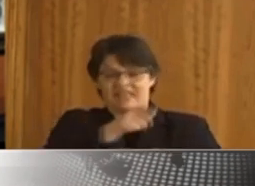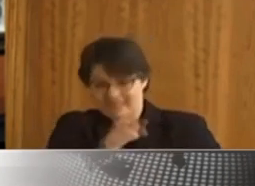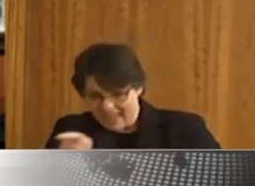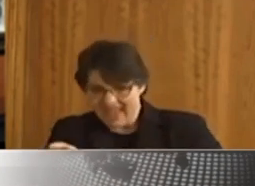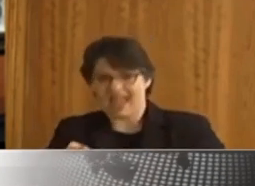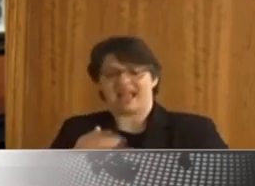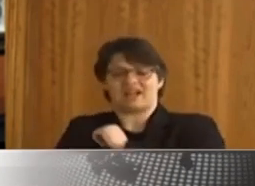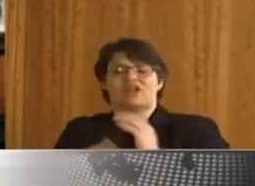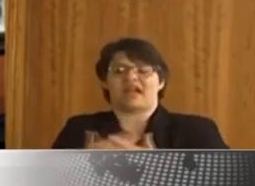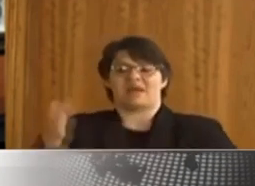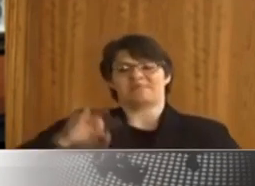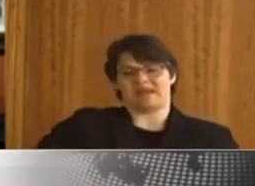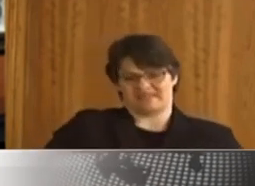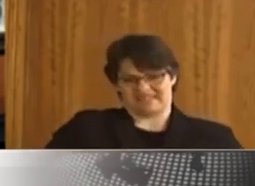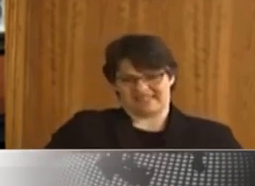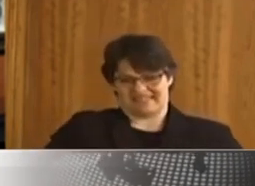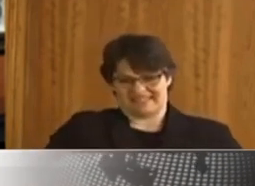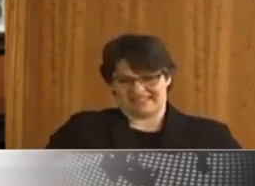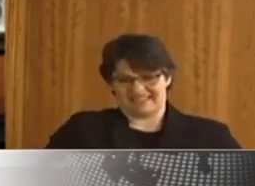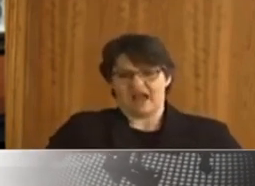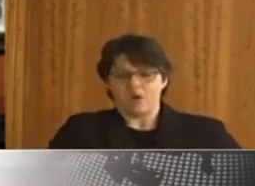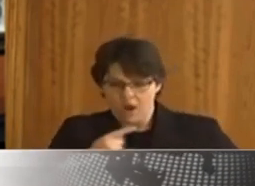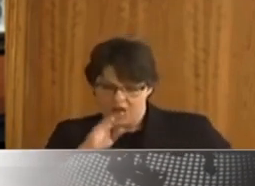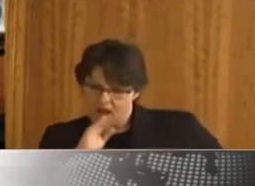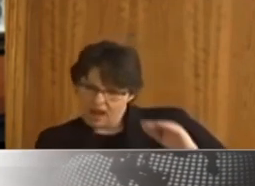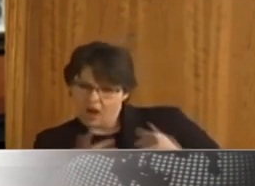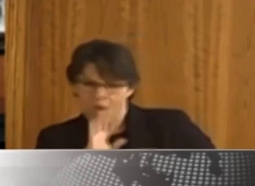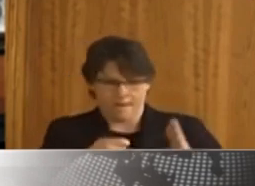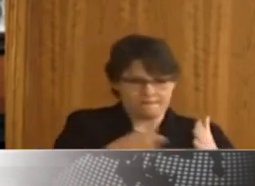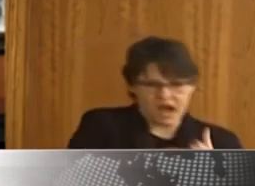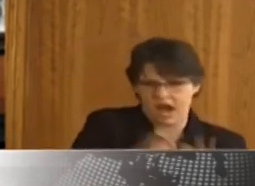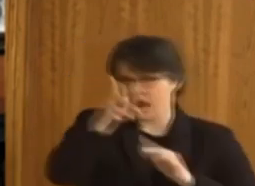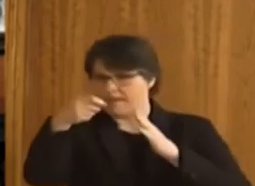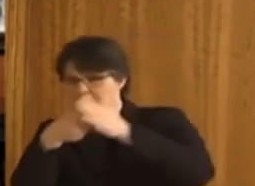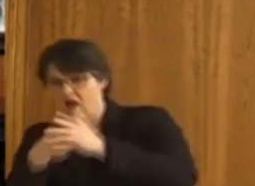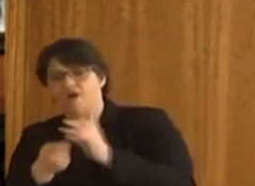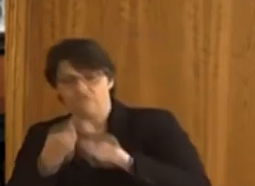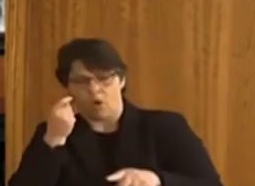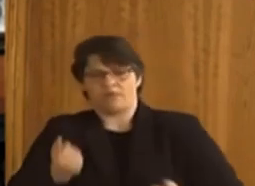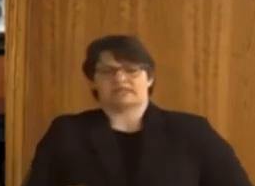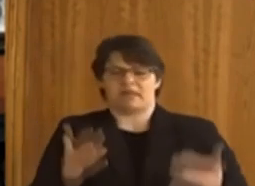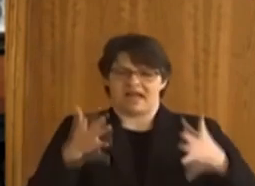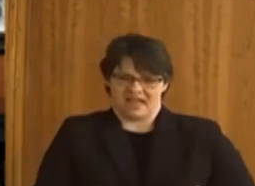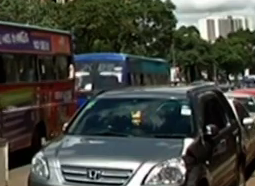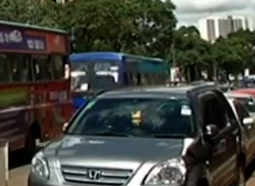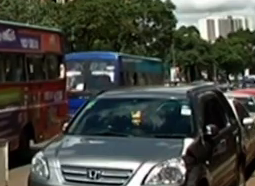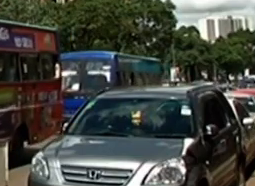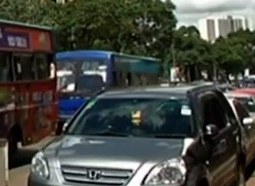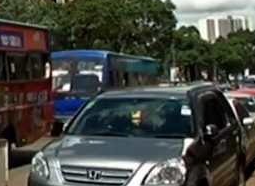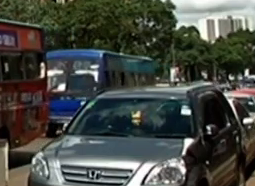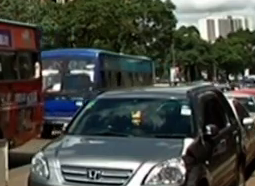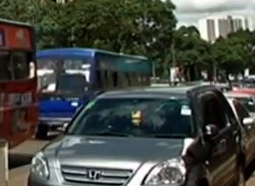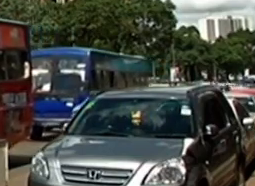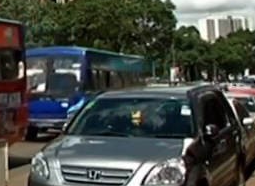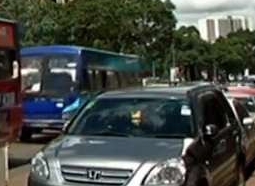Chine. The scale through which we will be buying from the various suppliers in China. Selon